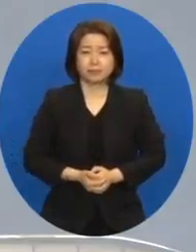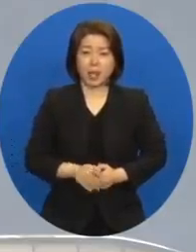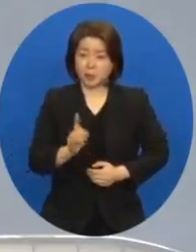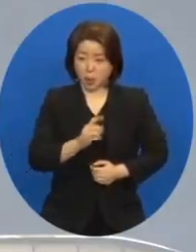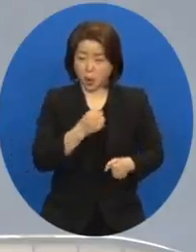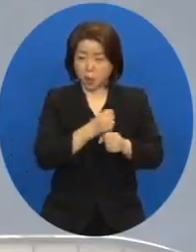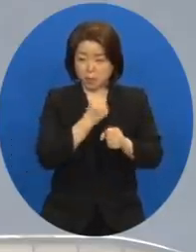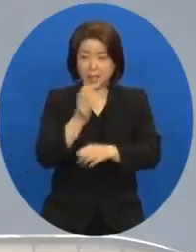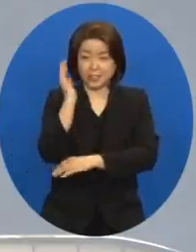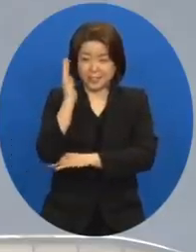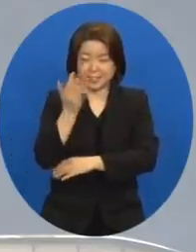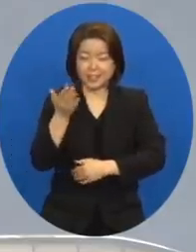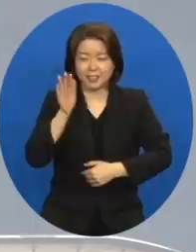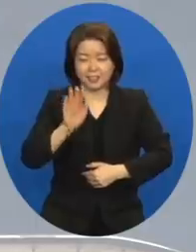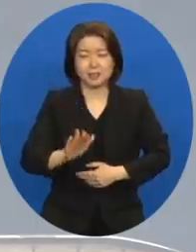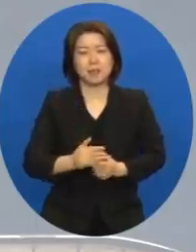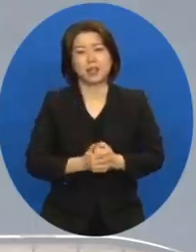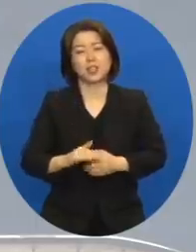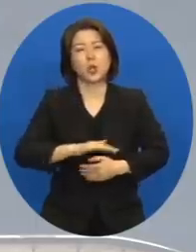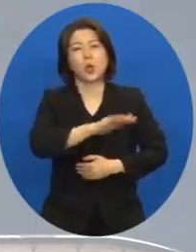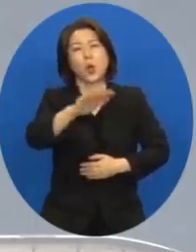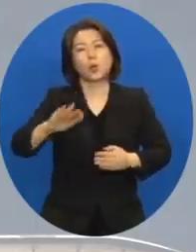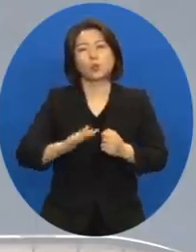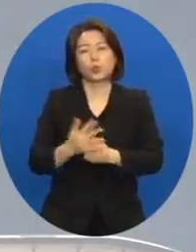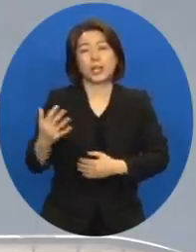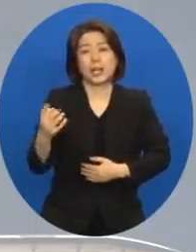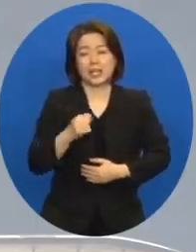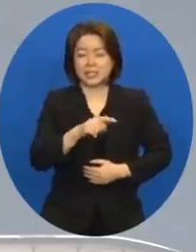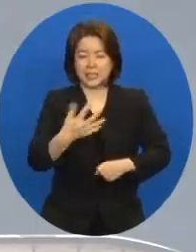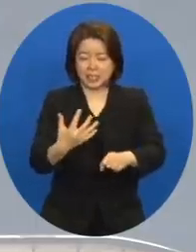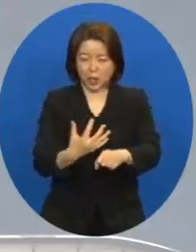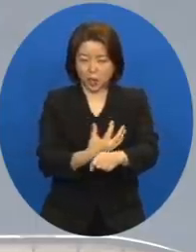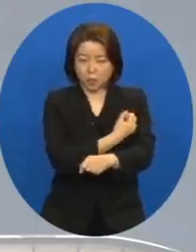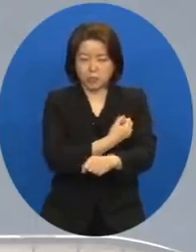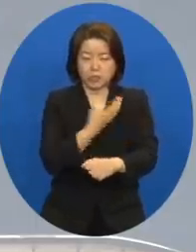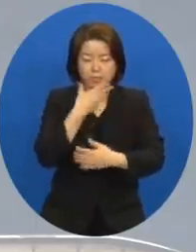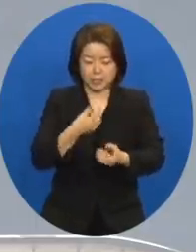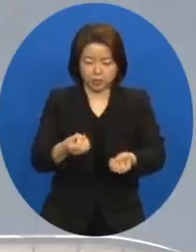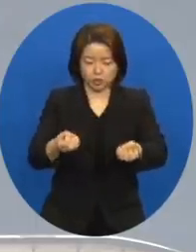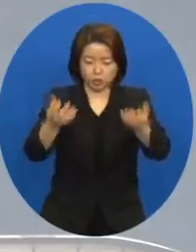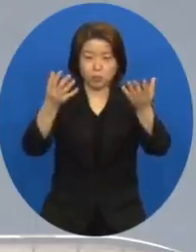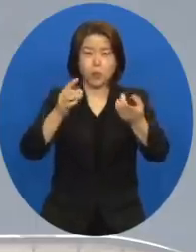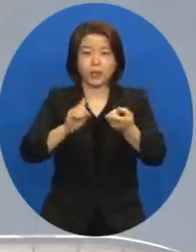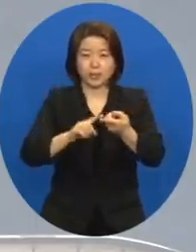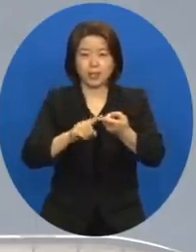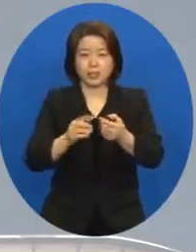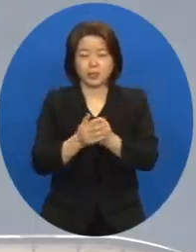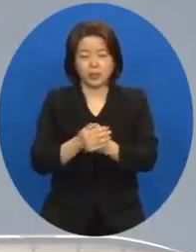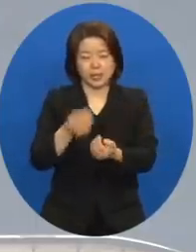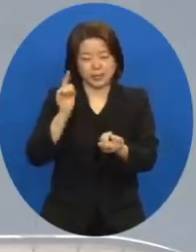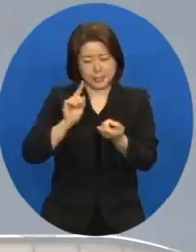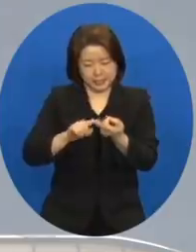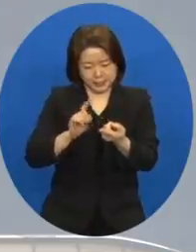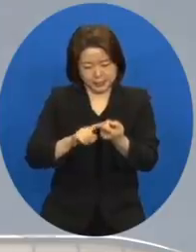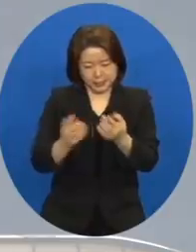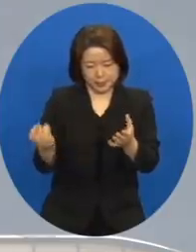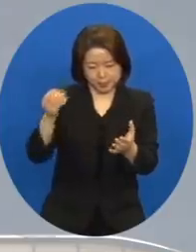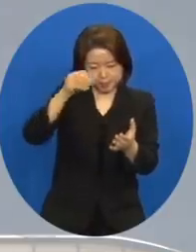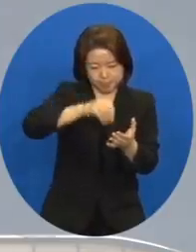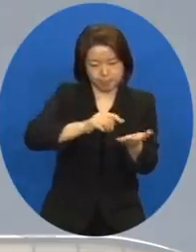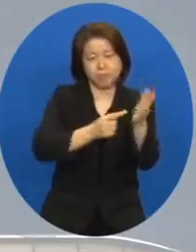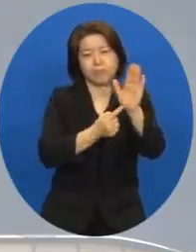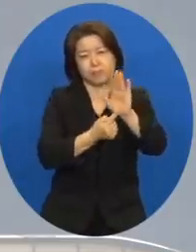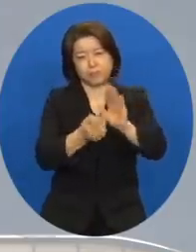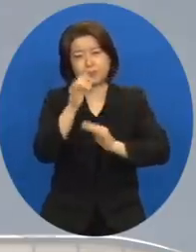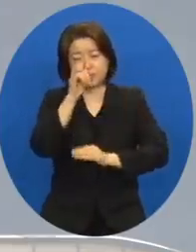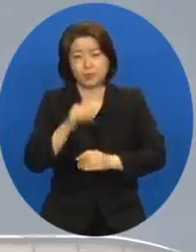만든 이야기이긴 합니다만 우리들이 가지고 있는 이 엄청난 축복을 어 대로 묘사한 거예요